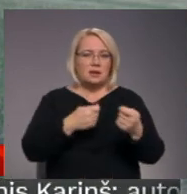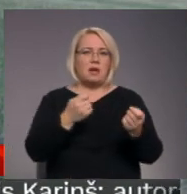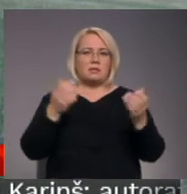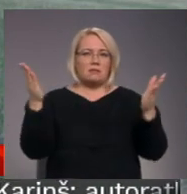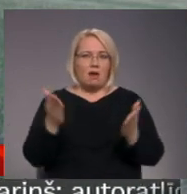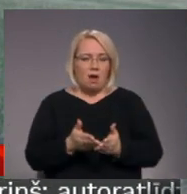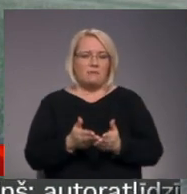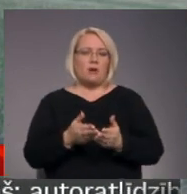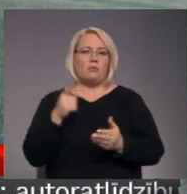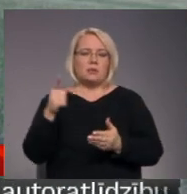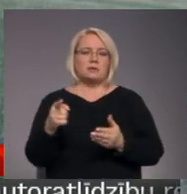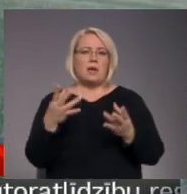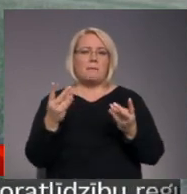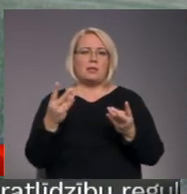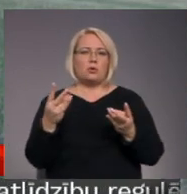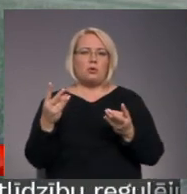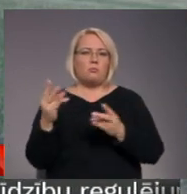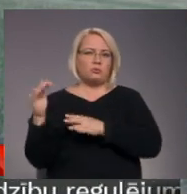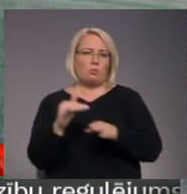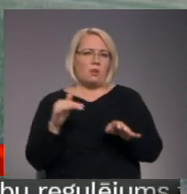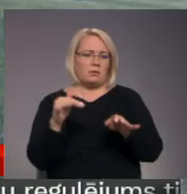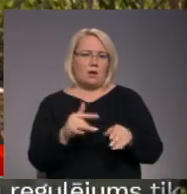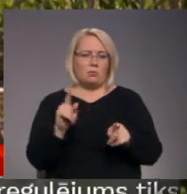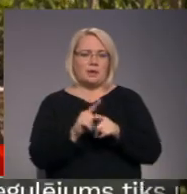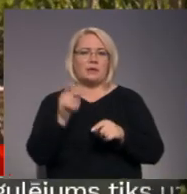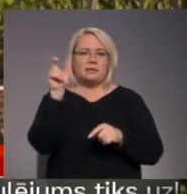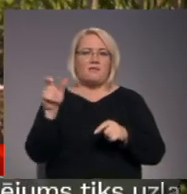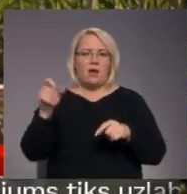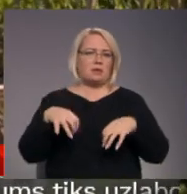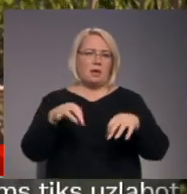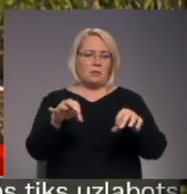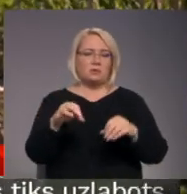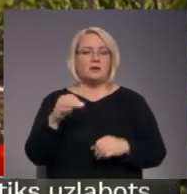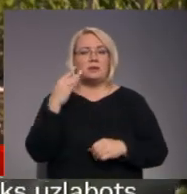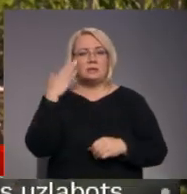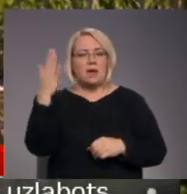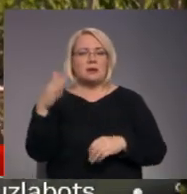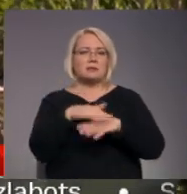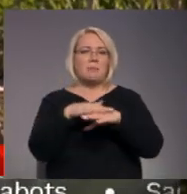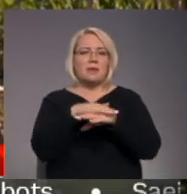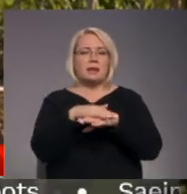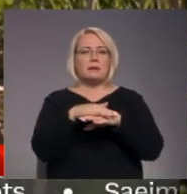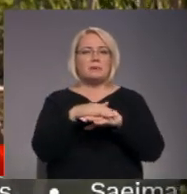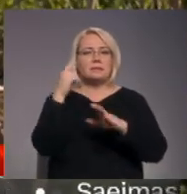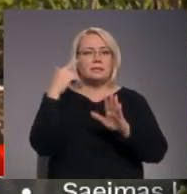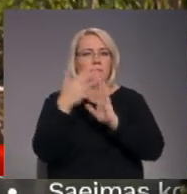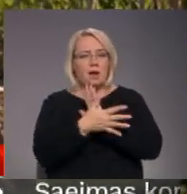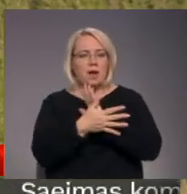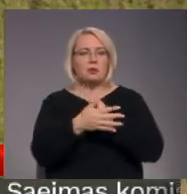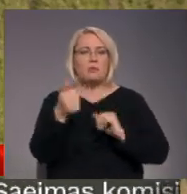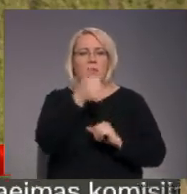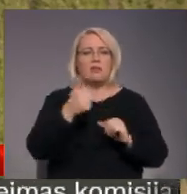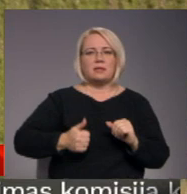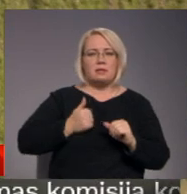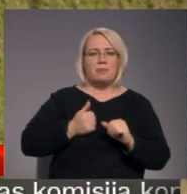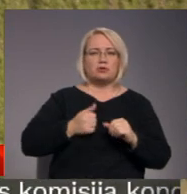laukam, grovisi nu vada mitrumu un līkīt cilvēki tīm nabraukos arī. Lada cer, ka sabiedrības īspratne par privāti īpašumu šķērsošanu un